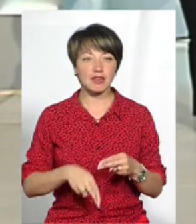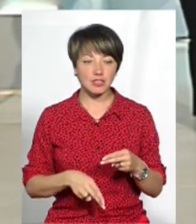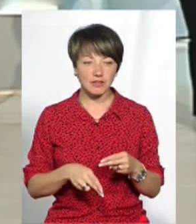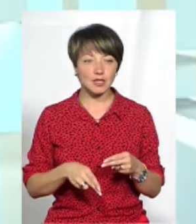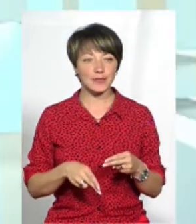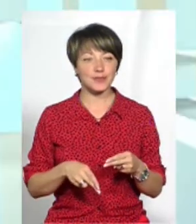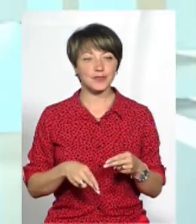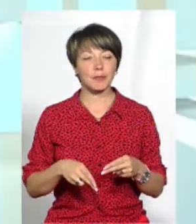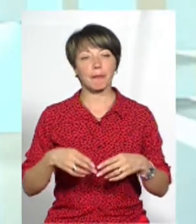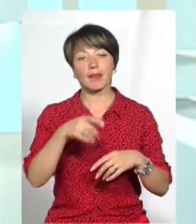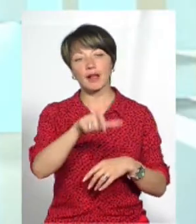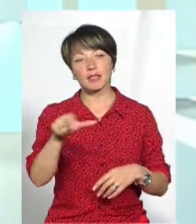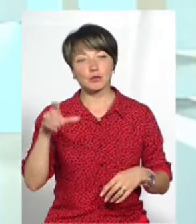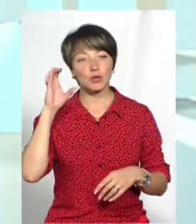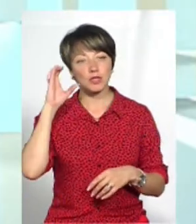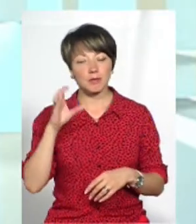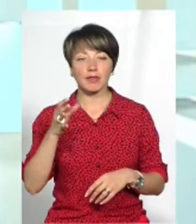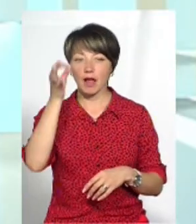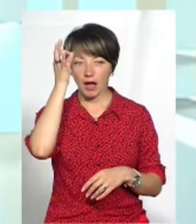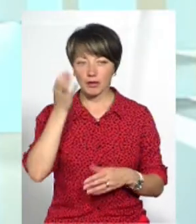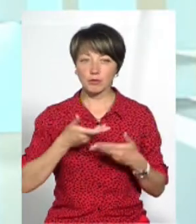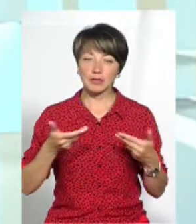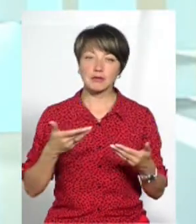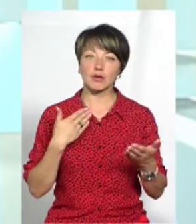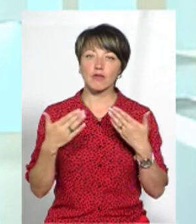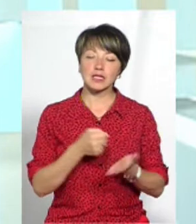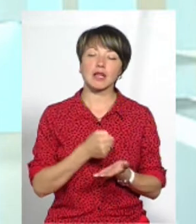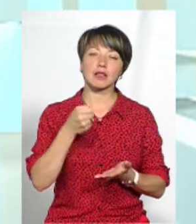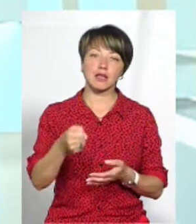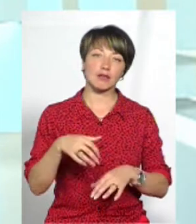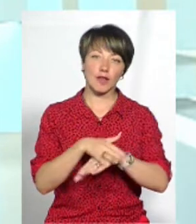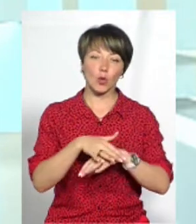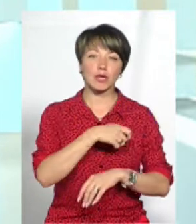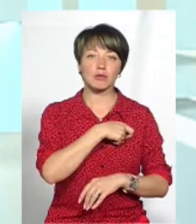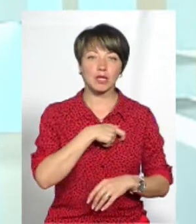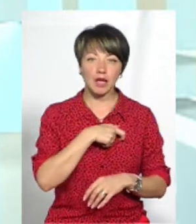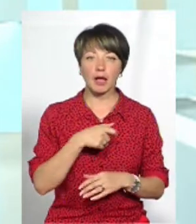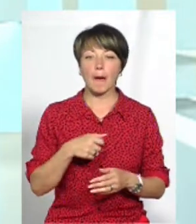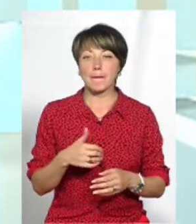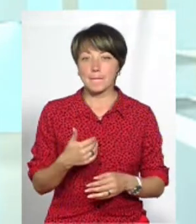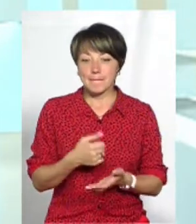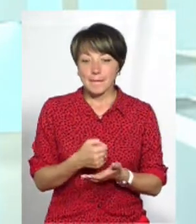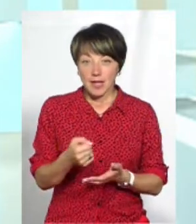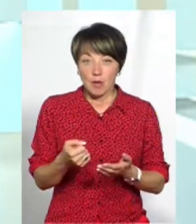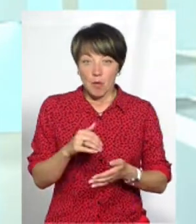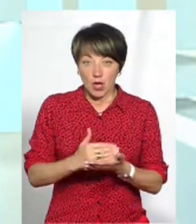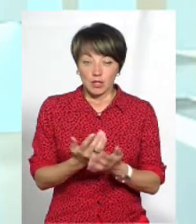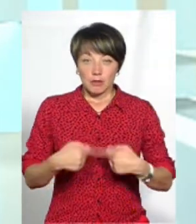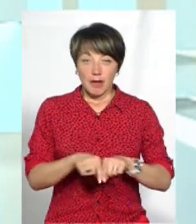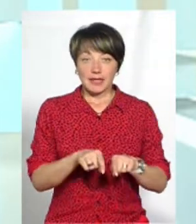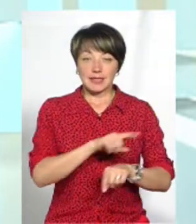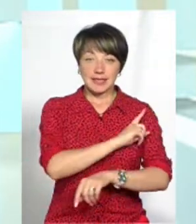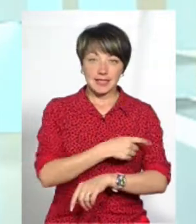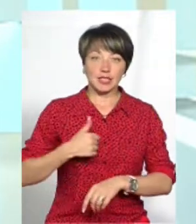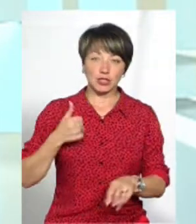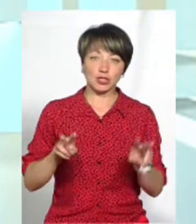кінця. Глядачам і слухачам нагадую, ми спілкувалися із кандидатом у народні депутати, який балотується від політичної партії «Сила